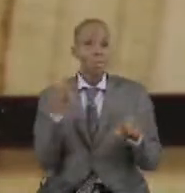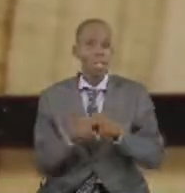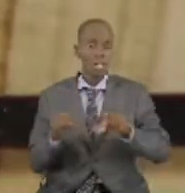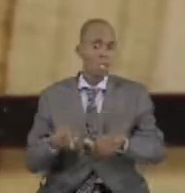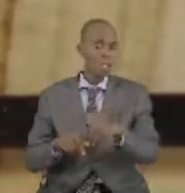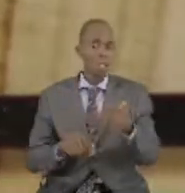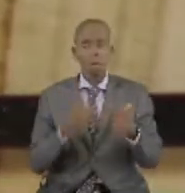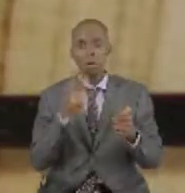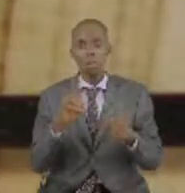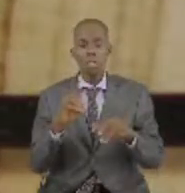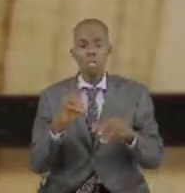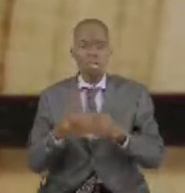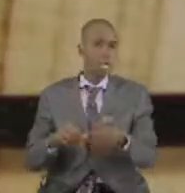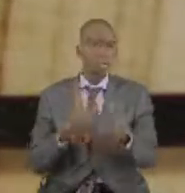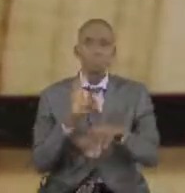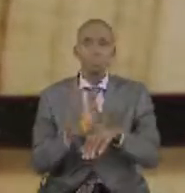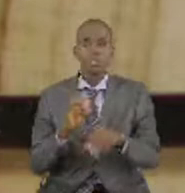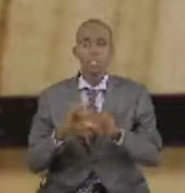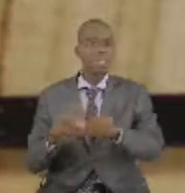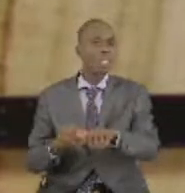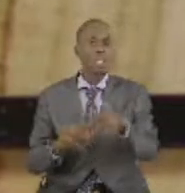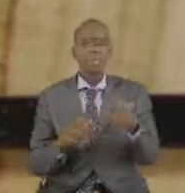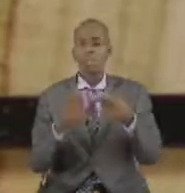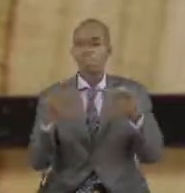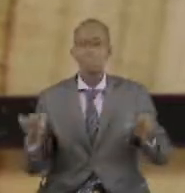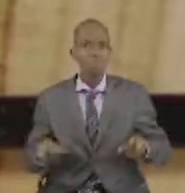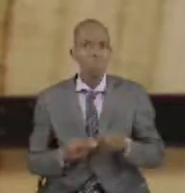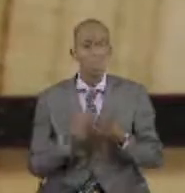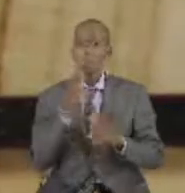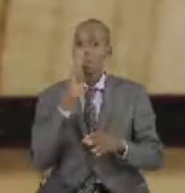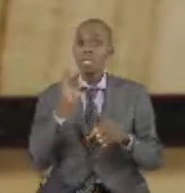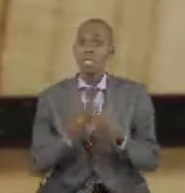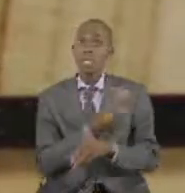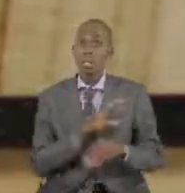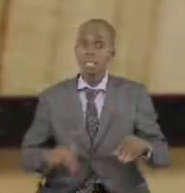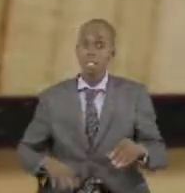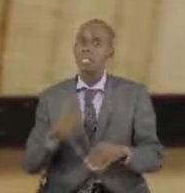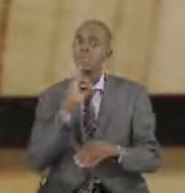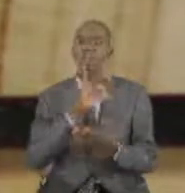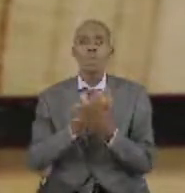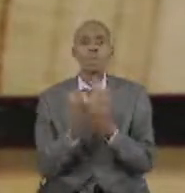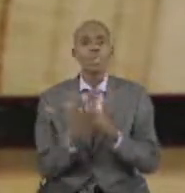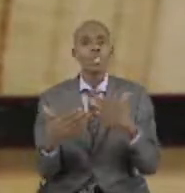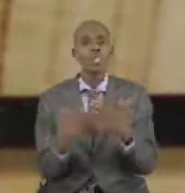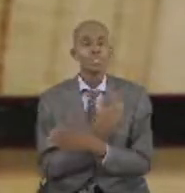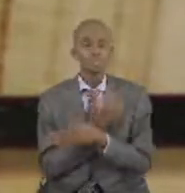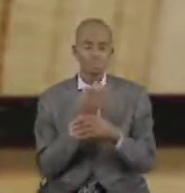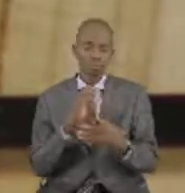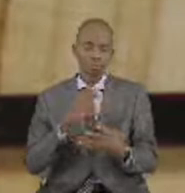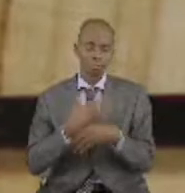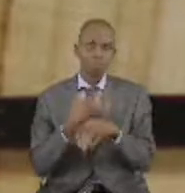quelqu'un dans une église chez quelqu'un dans n'importe quel âge est un christ il est une nouvelle créature